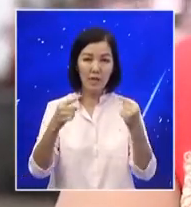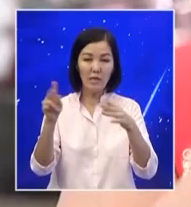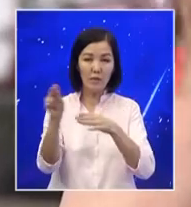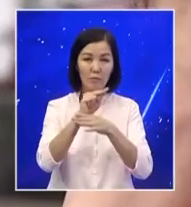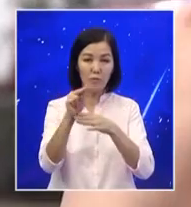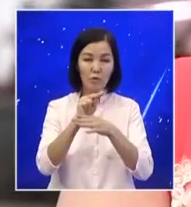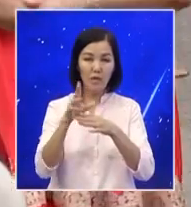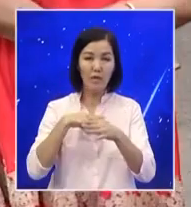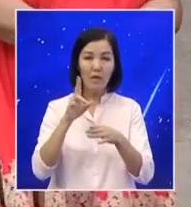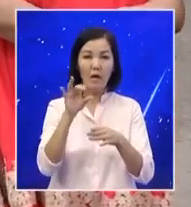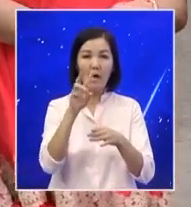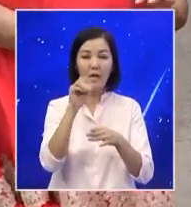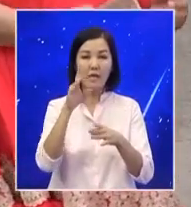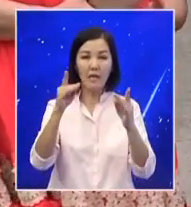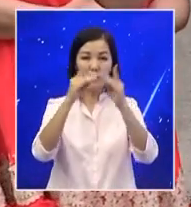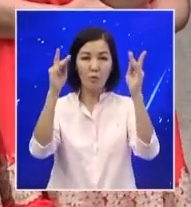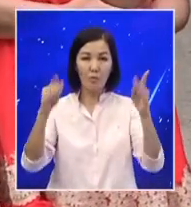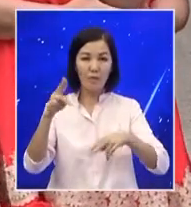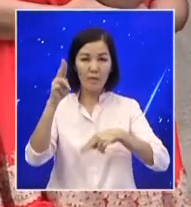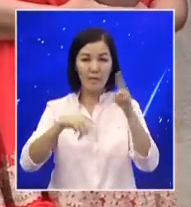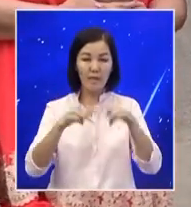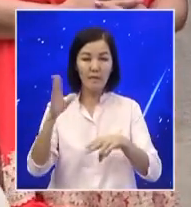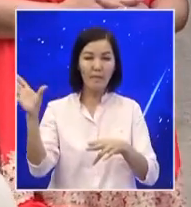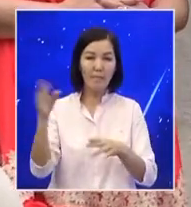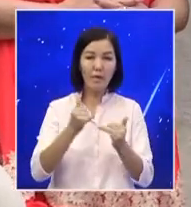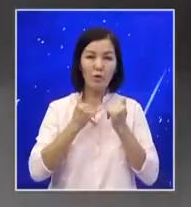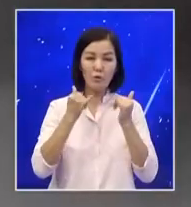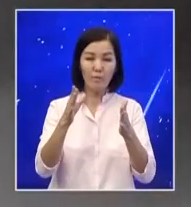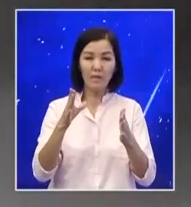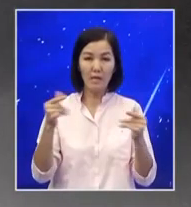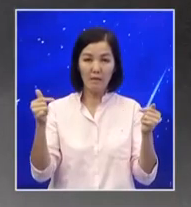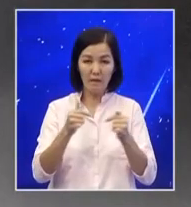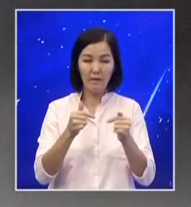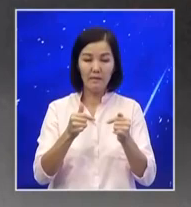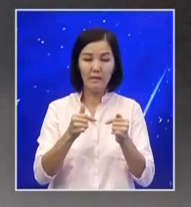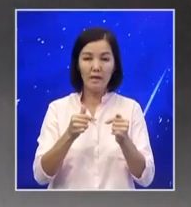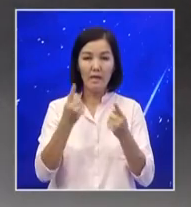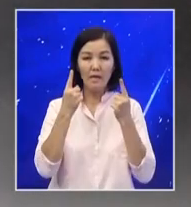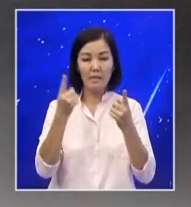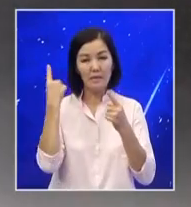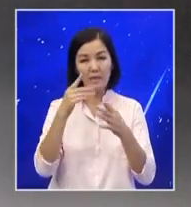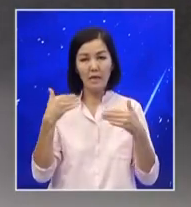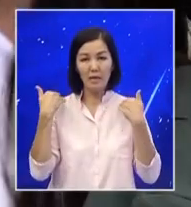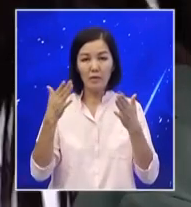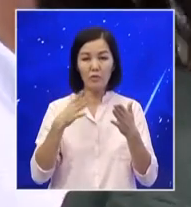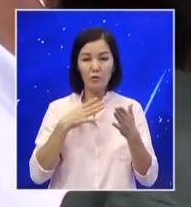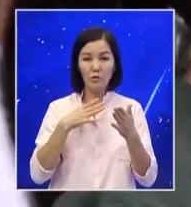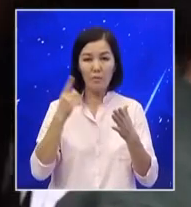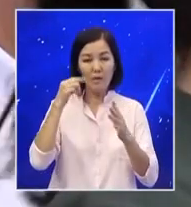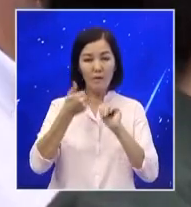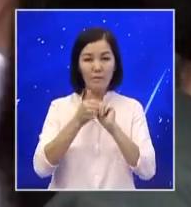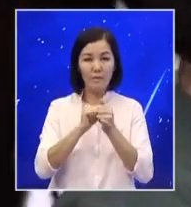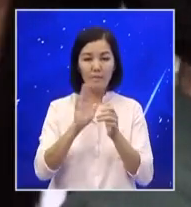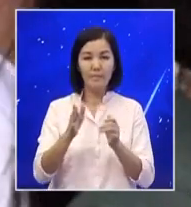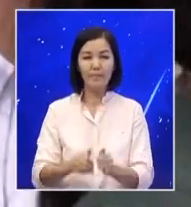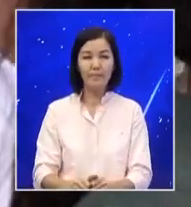Қаратал өзеніндегі көпірді де салды. Қандай да құрметке лайықты дейді, игі идеяға ұйытқы болғандар. Біздің